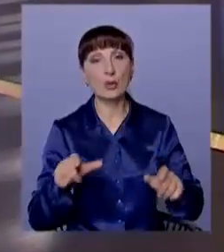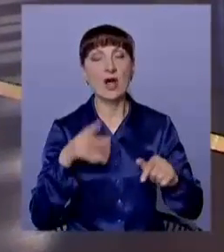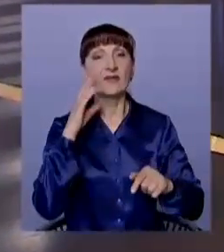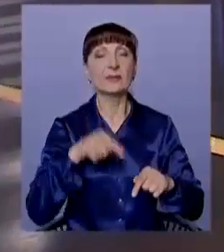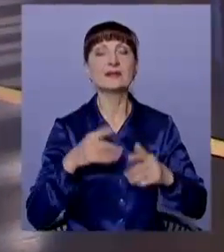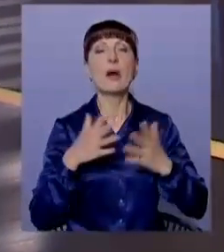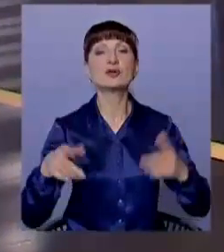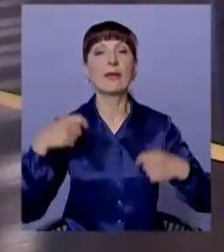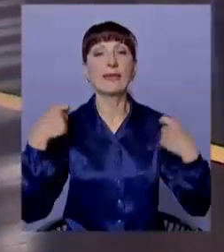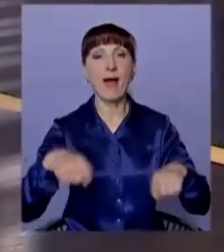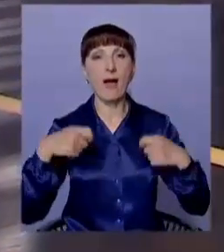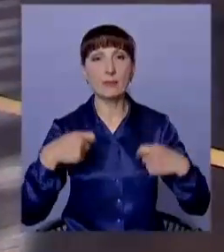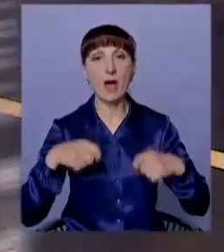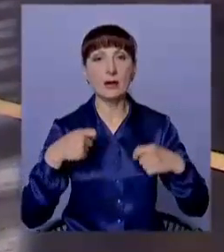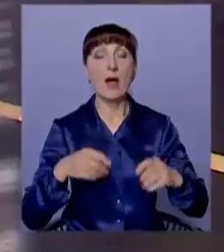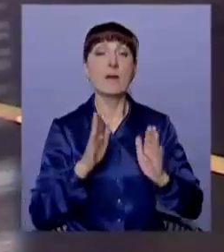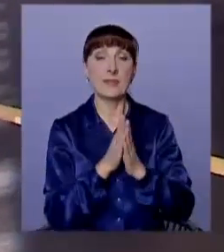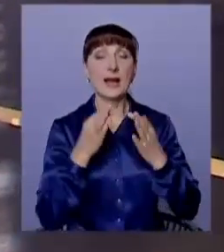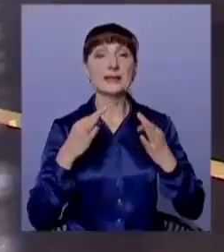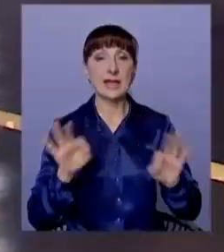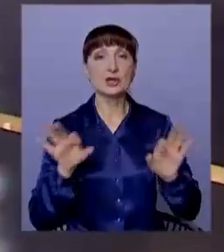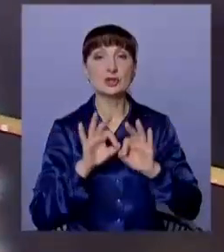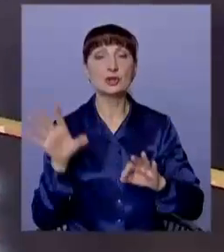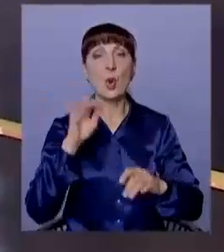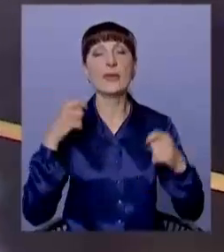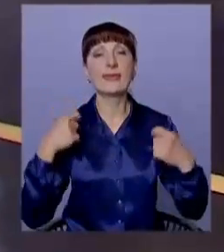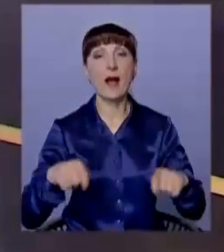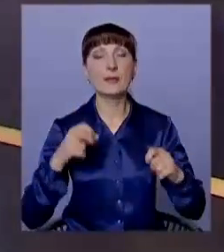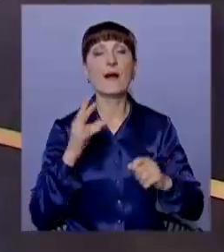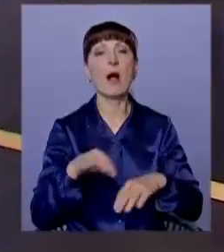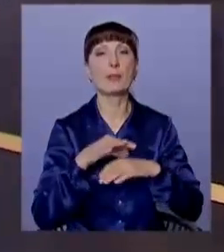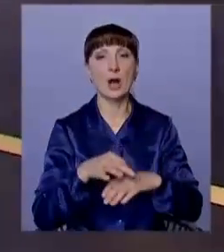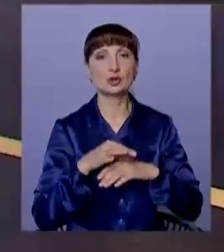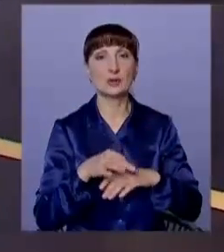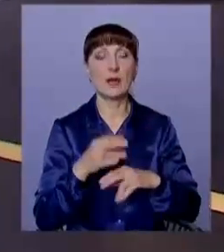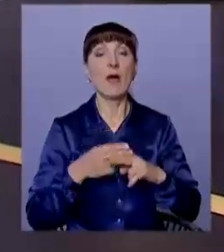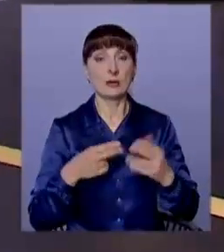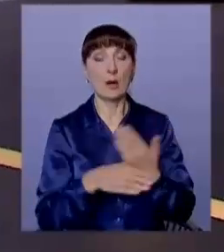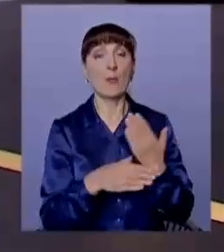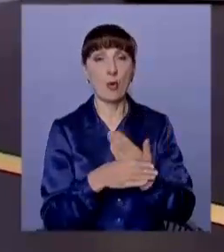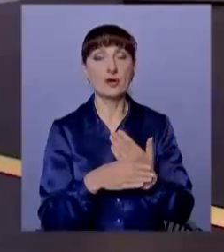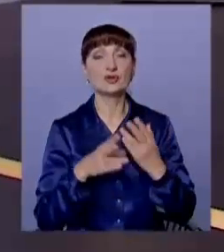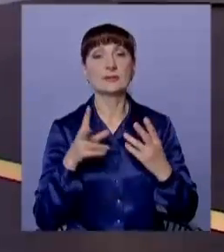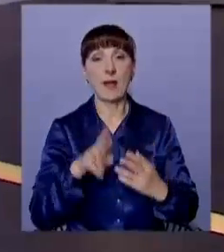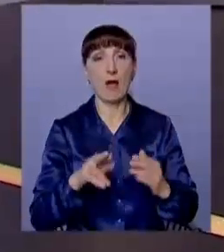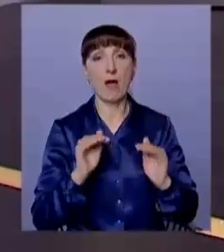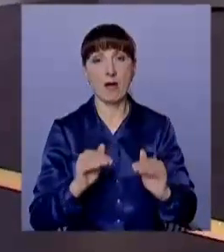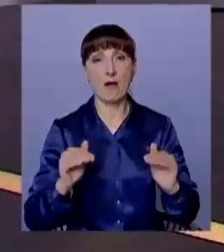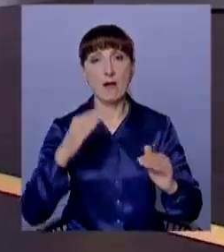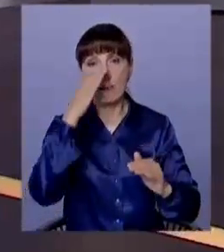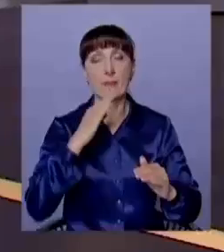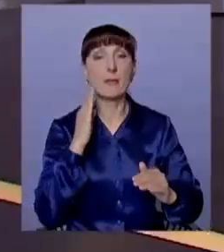большие ярмарки. Вот расскажите о ярмарках поподробнее, как они прошли. Это ведь значительное подспорье для семейного бюджета.